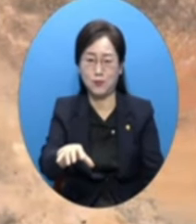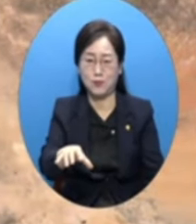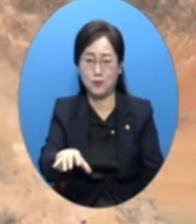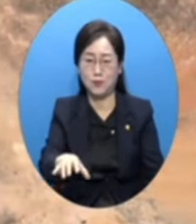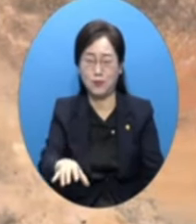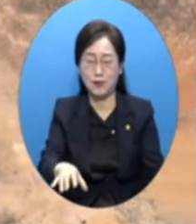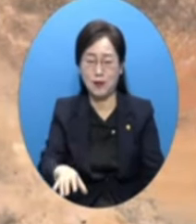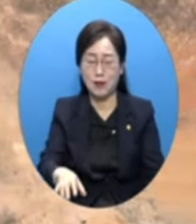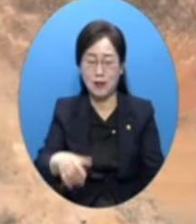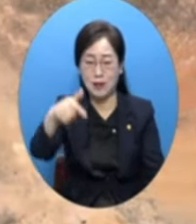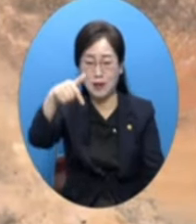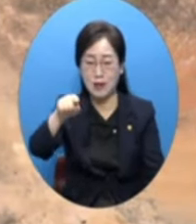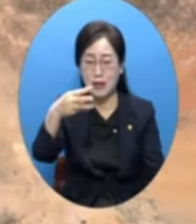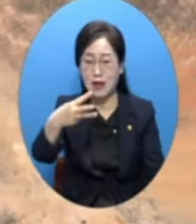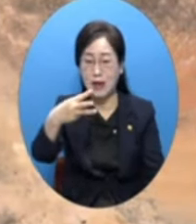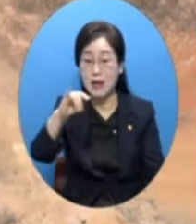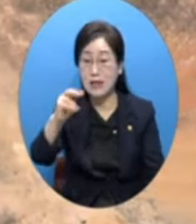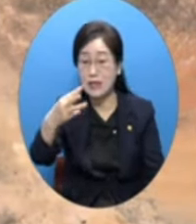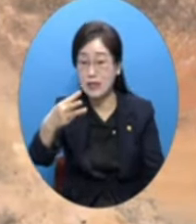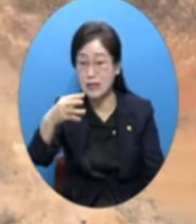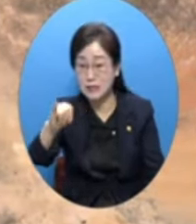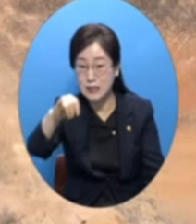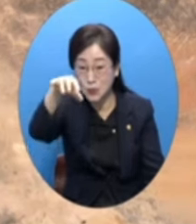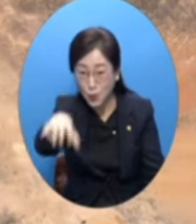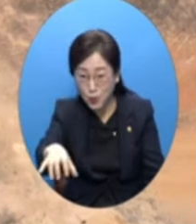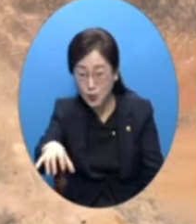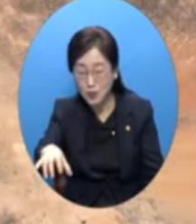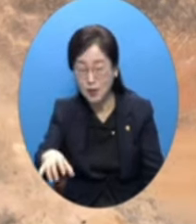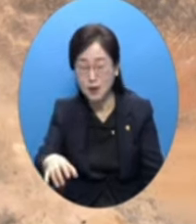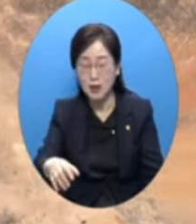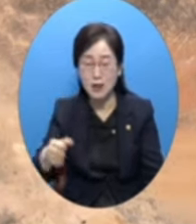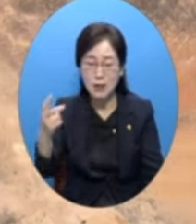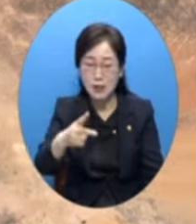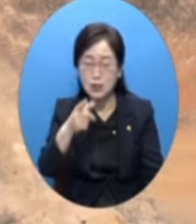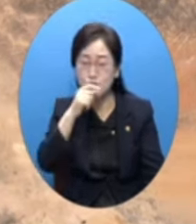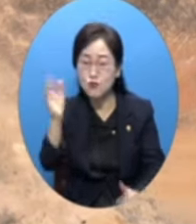갈릴리 지역에 가서 다시 물고기를 잡으려는